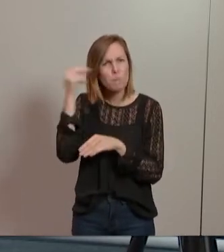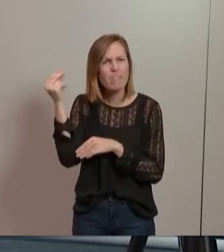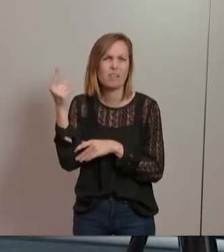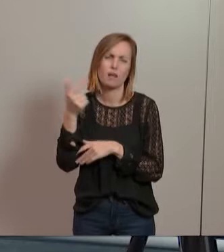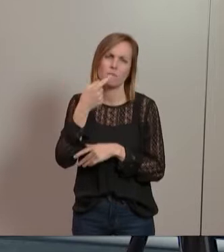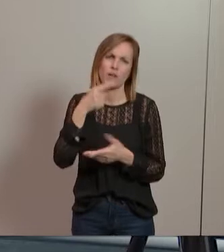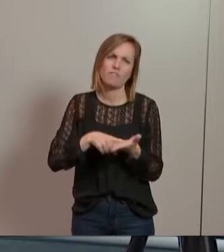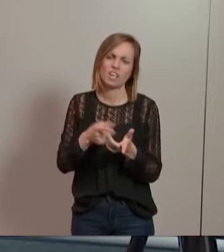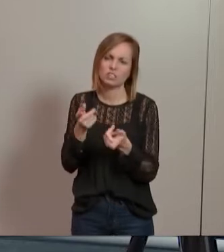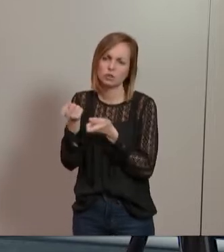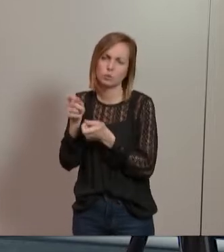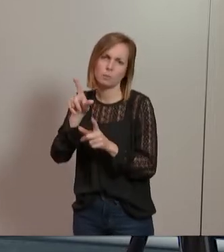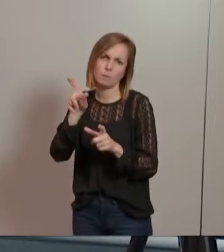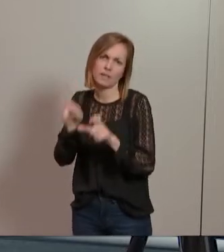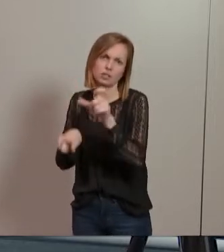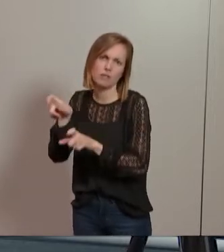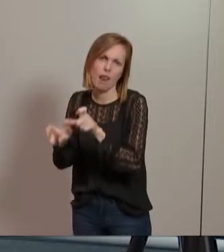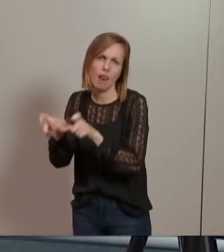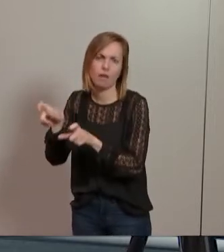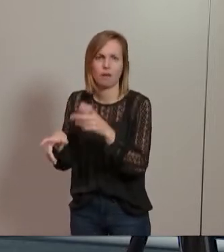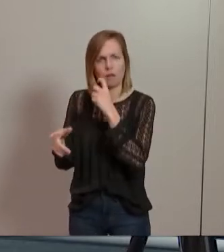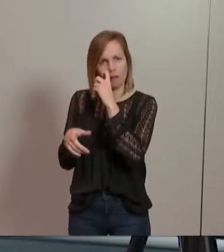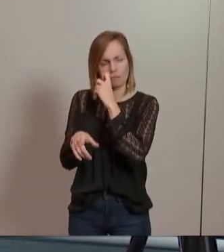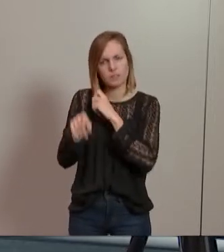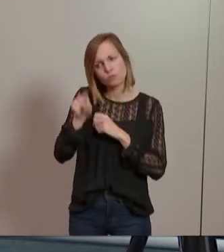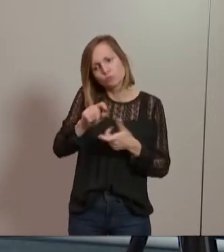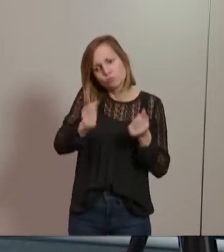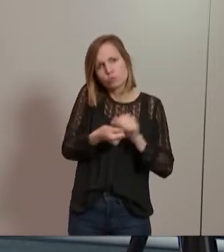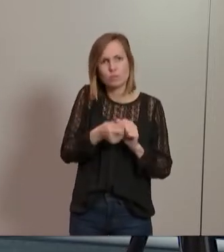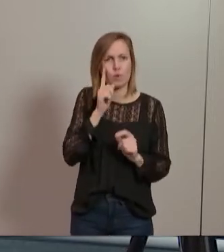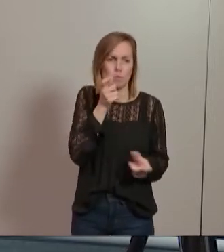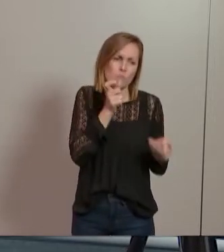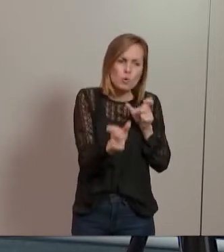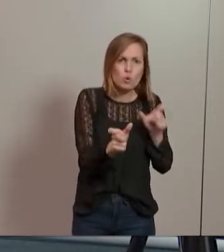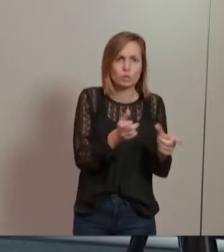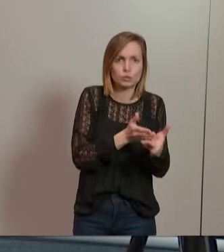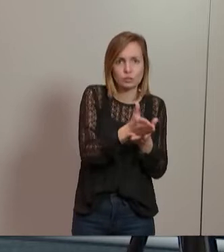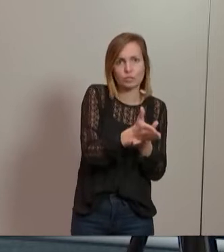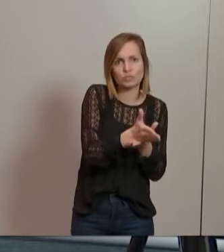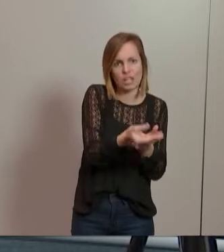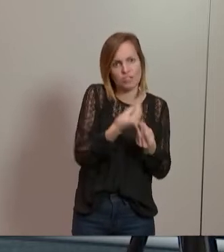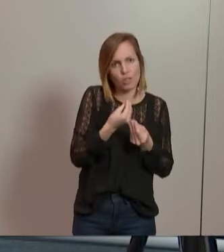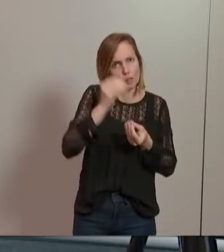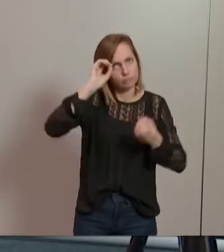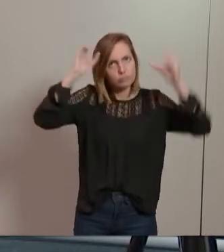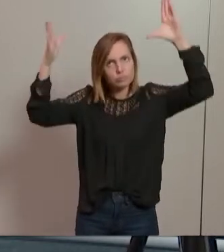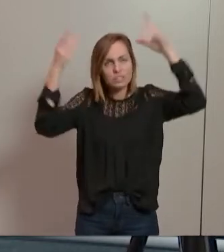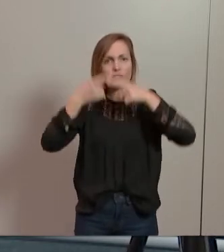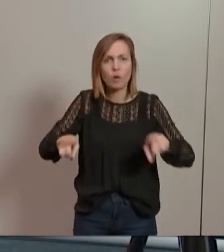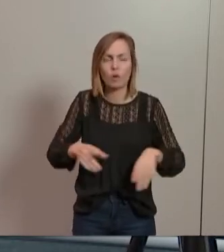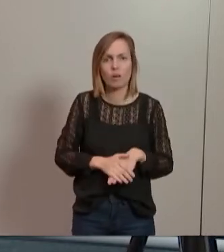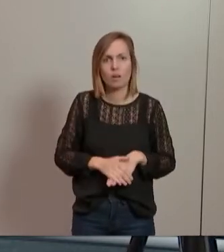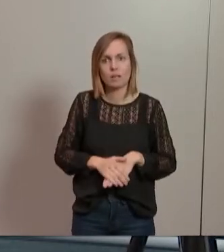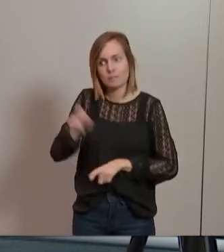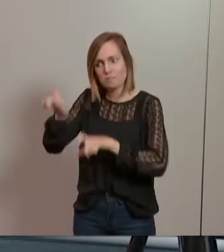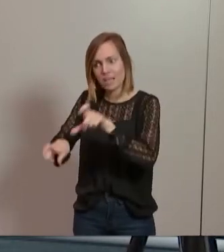gestion du personnel, en fait. Et je pense qu'on a quelque chose à changer sur ça, parce que les mots ont un sens et changent nos manières de penser. Et penser que les